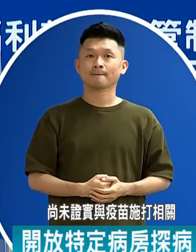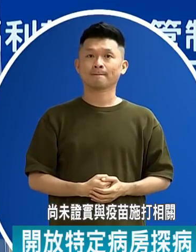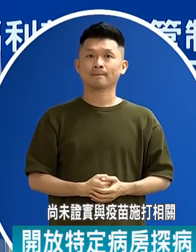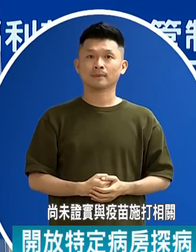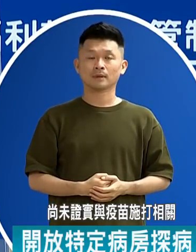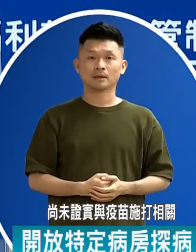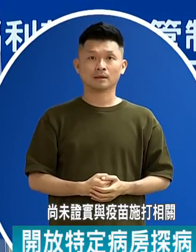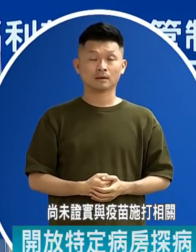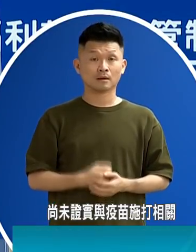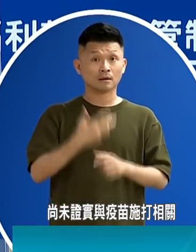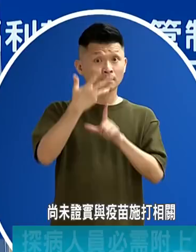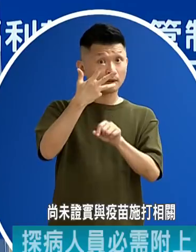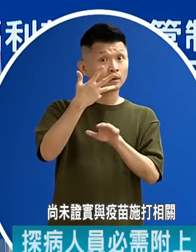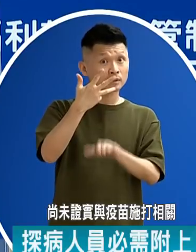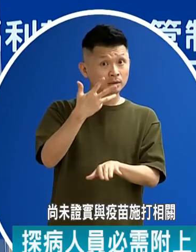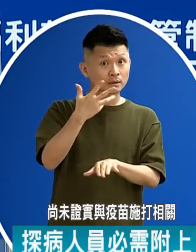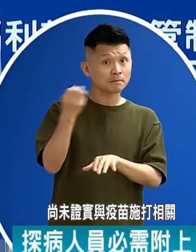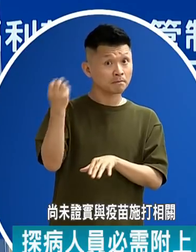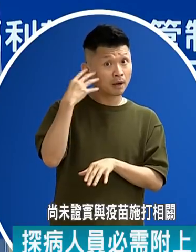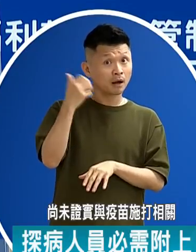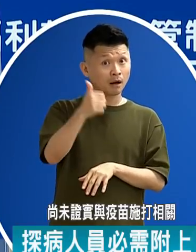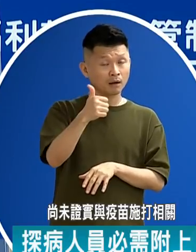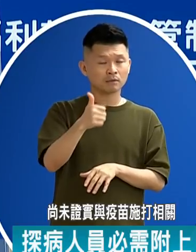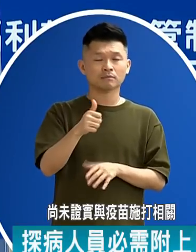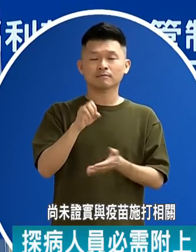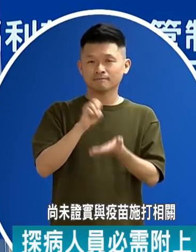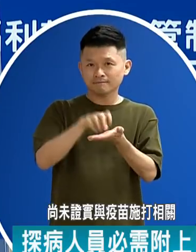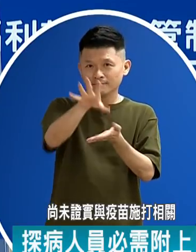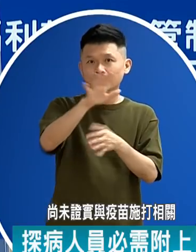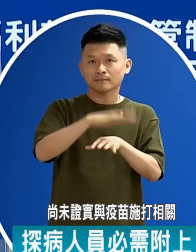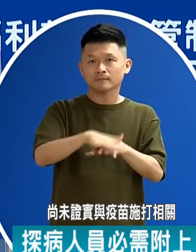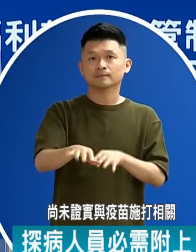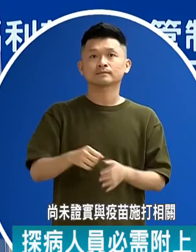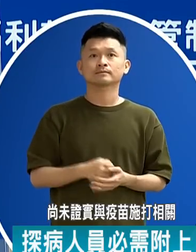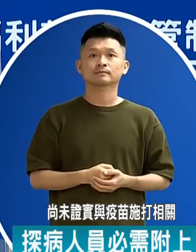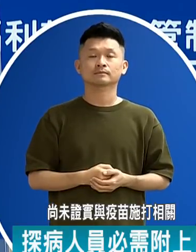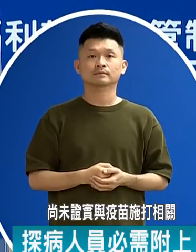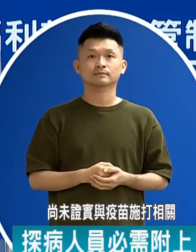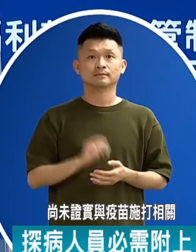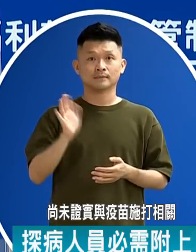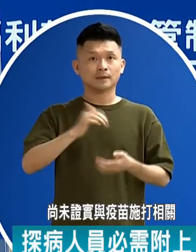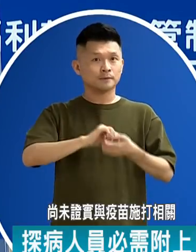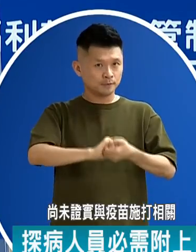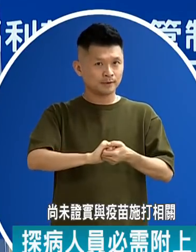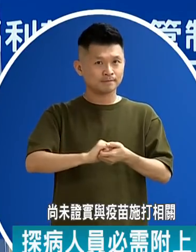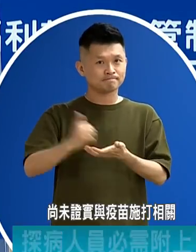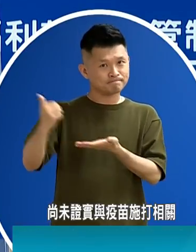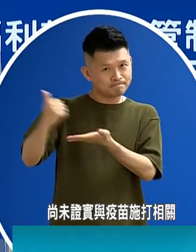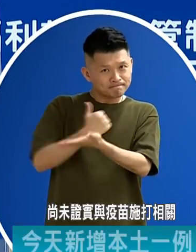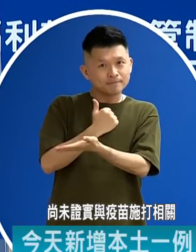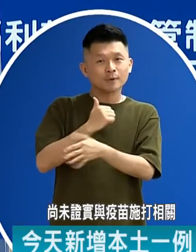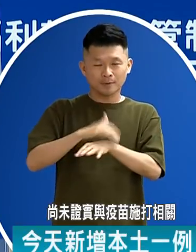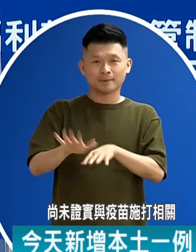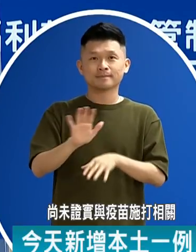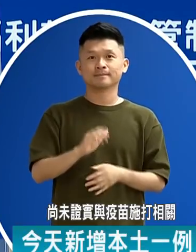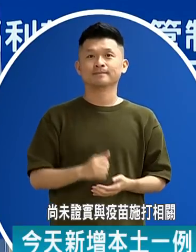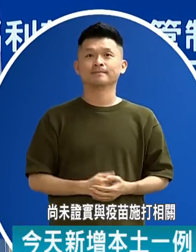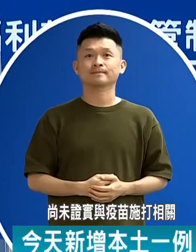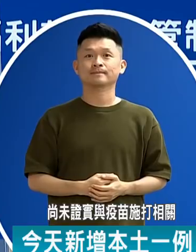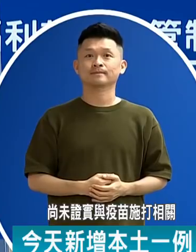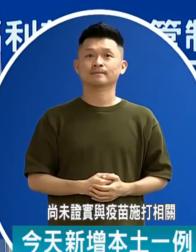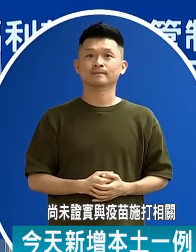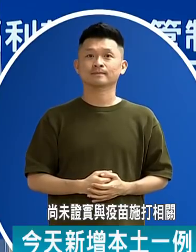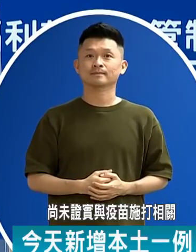我说月底啊，月底有好消息就跟大家来报告了哈，不过可以确定是一定会有的哈。